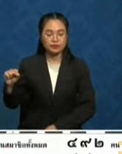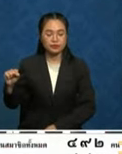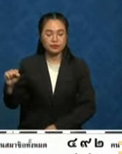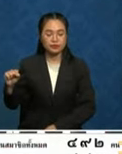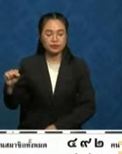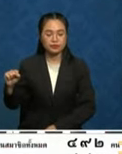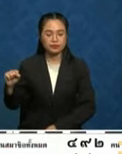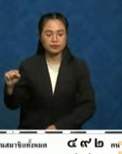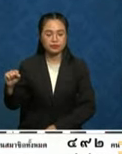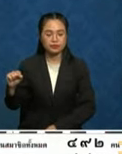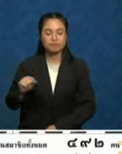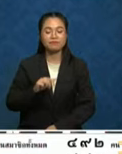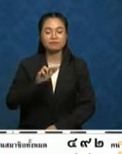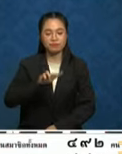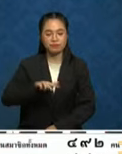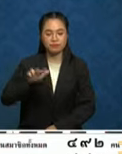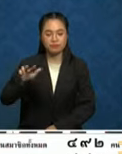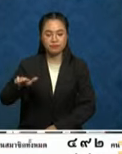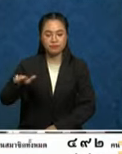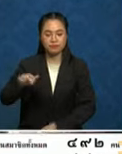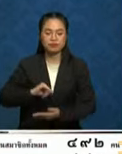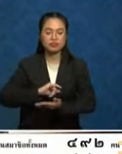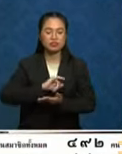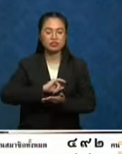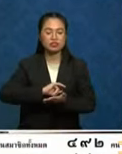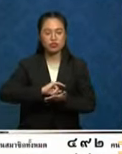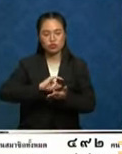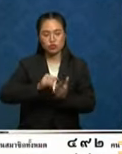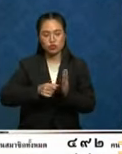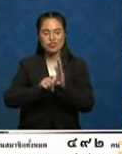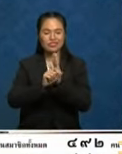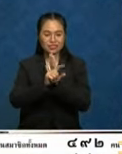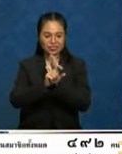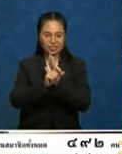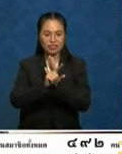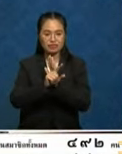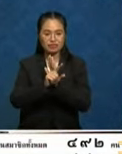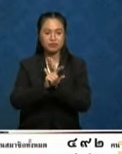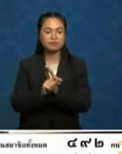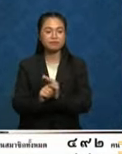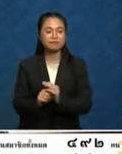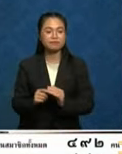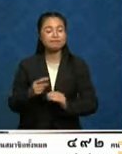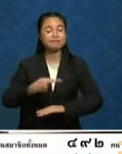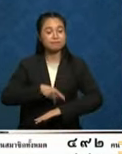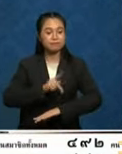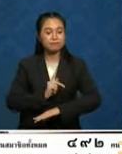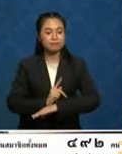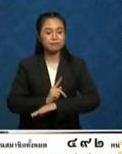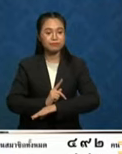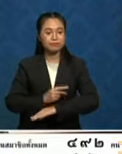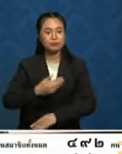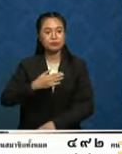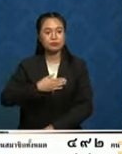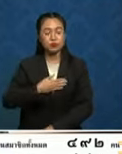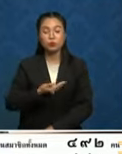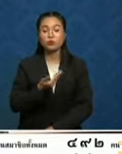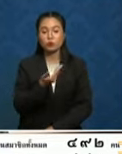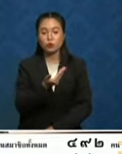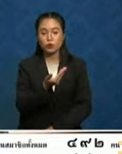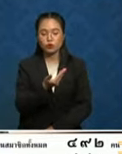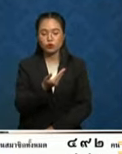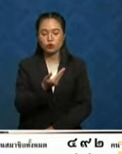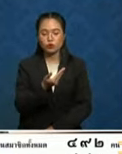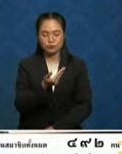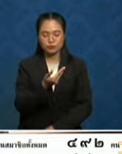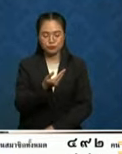ชื่อพรรคเพื่อไทยจากจังหวัดศรีสะเกษครับท่านประธานครับก่อนอื่นผมต้องขออนุญาตกล่าวชื่น